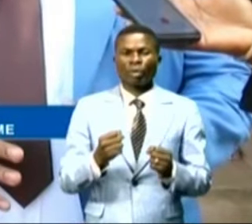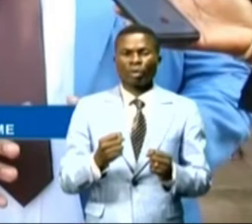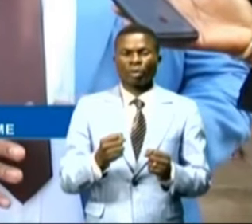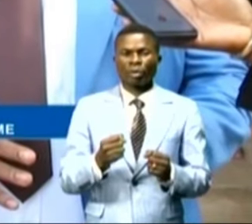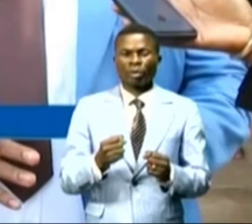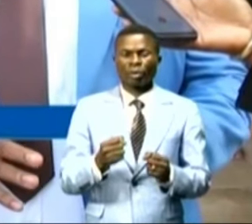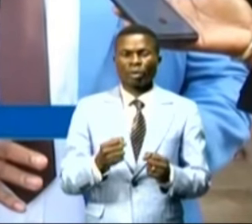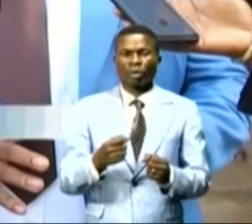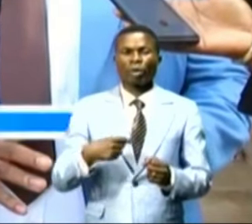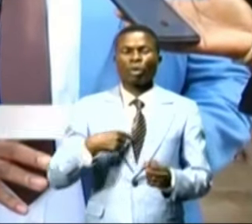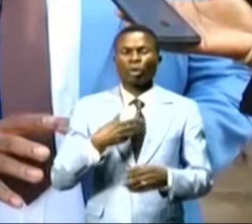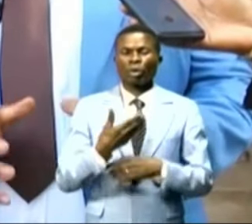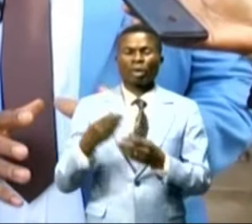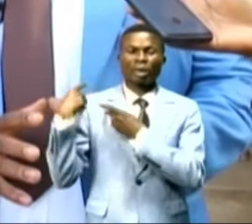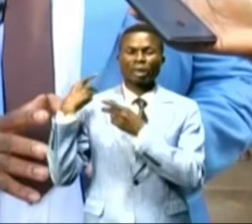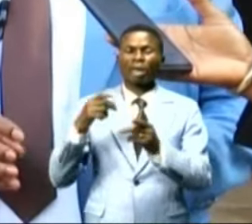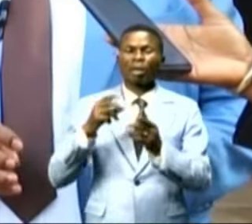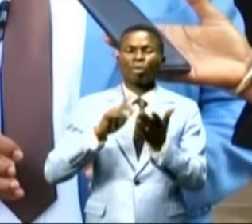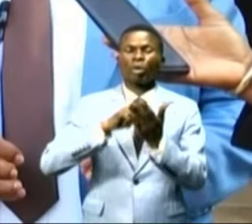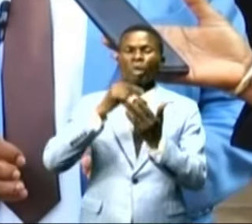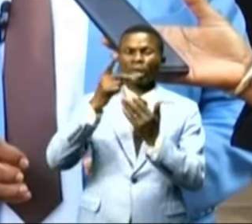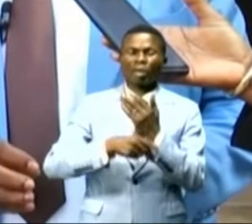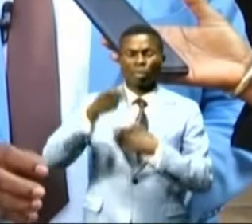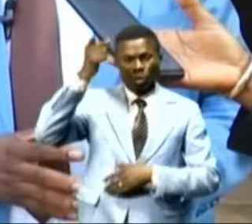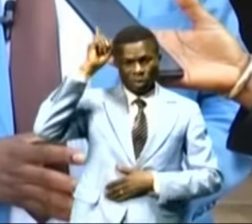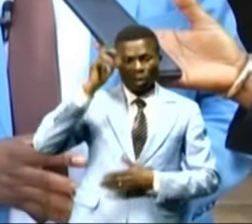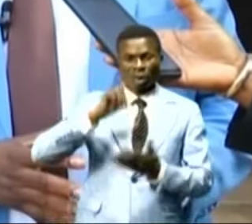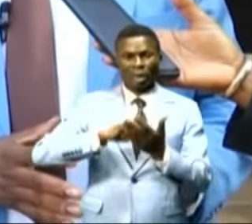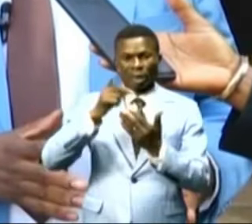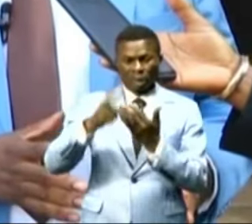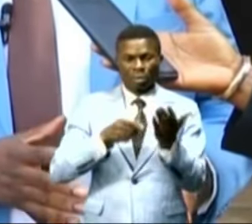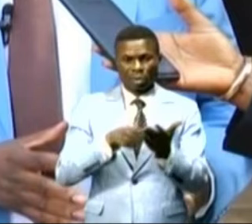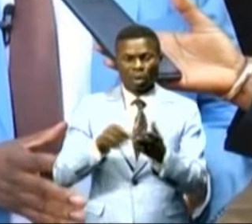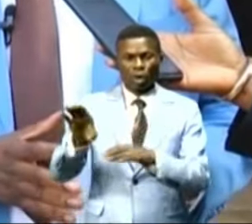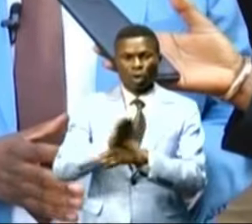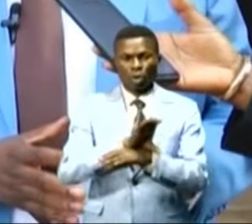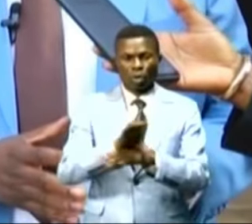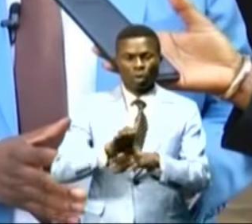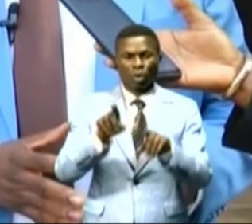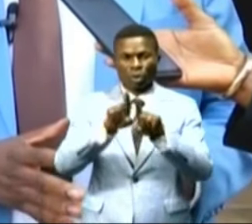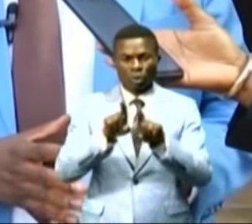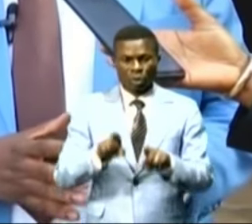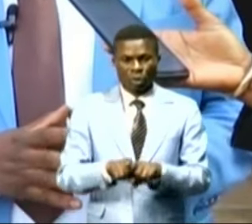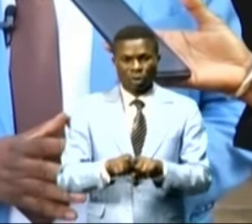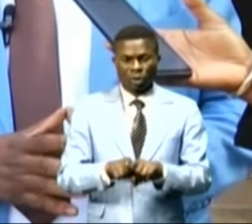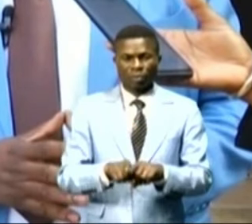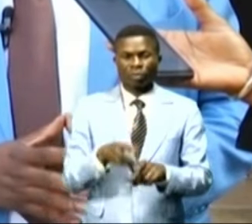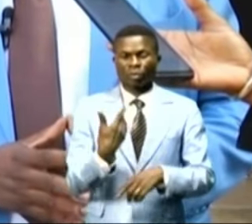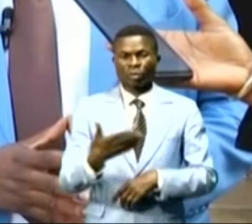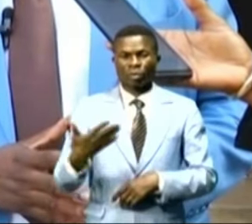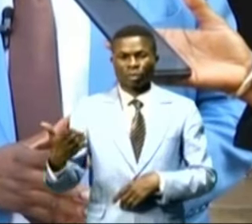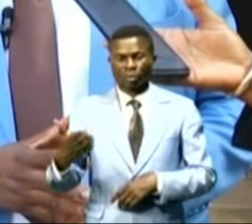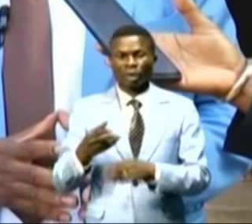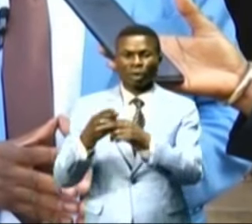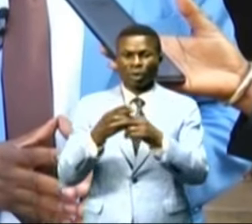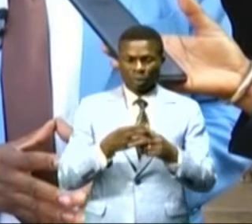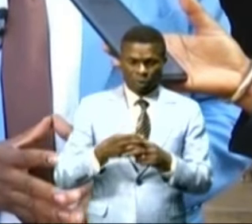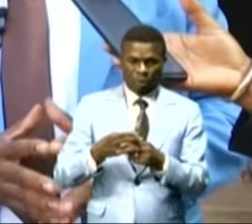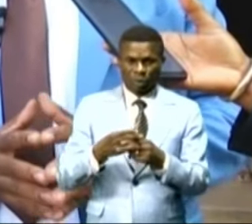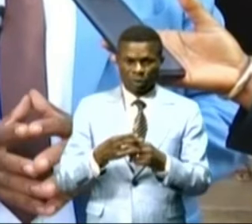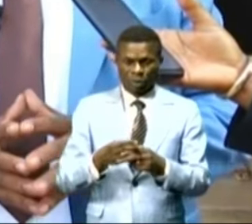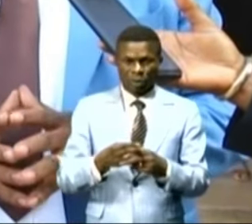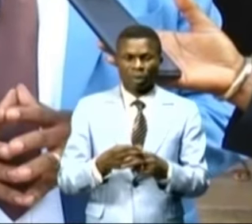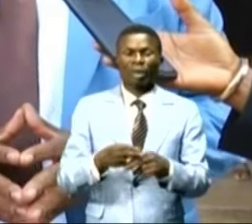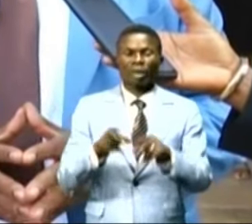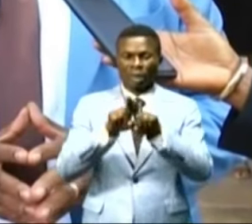fusion de tous les programmes anciens. Ce programme s'occupe aussi bien de l'aspect sécuritaire, mais surtout